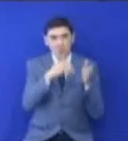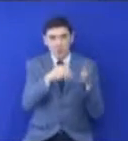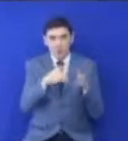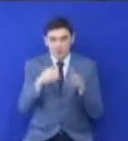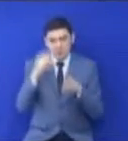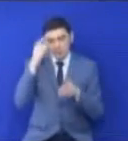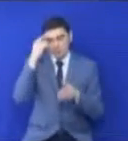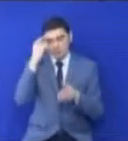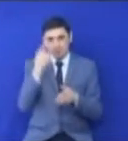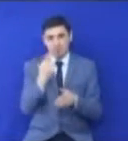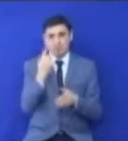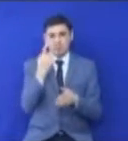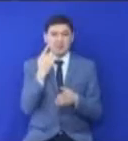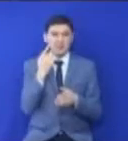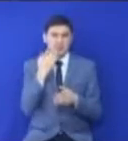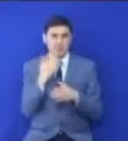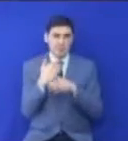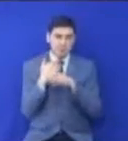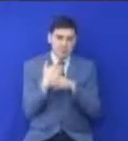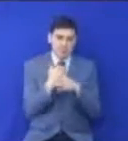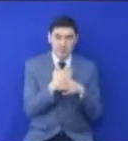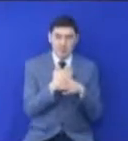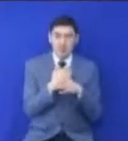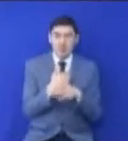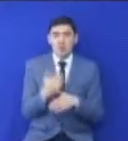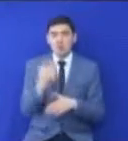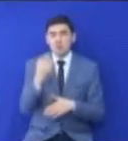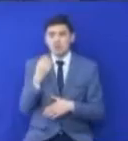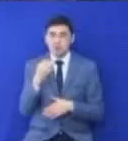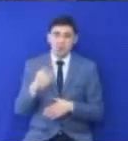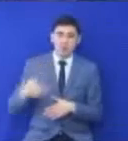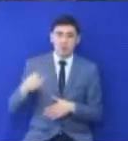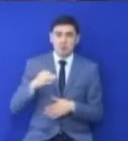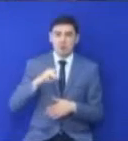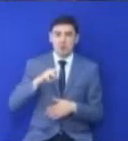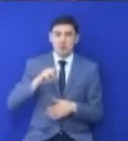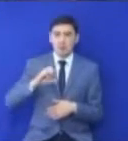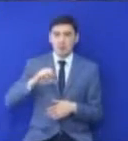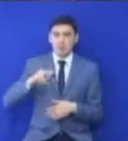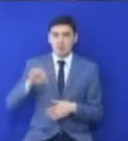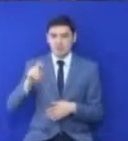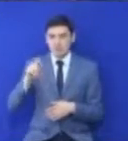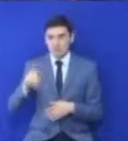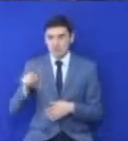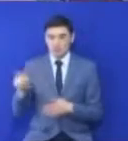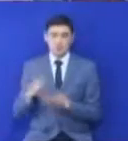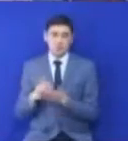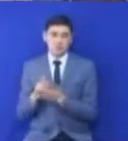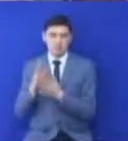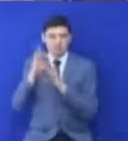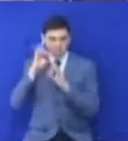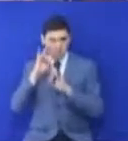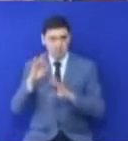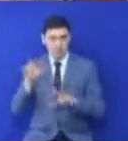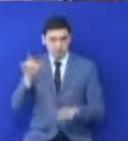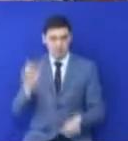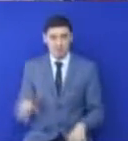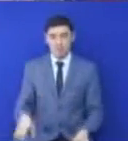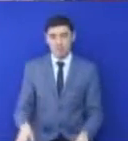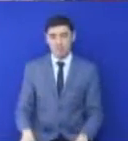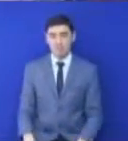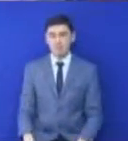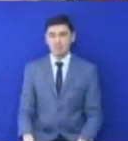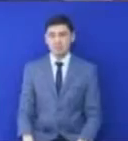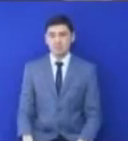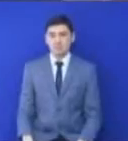жоғары қоятын қоғам қайраткері, меценат, облыстық мәслихаттың депутаты ретінде кеңінен танымал. Эльмира Жүсінбекқызы,